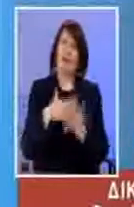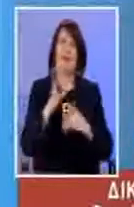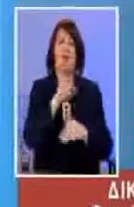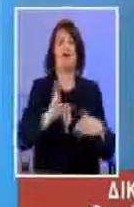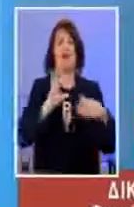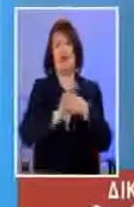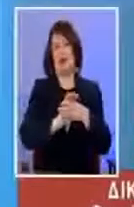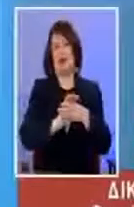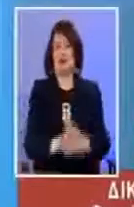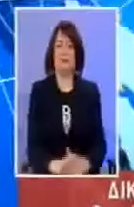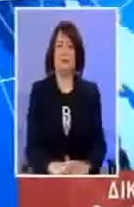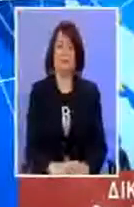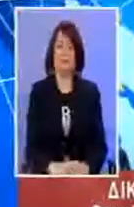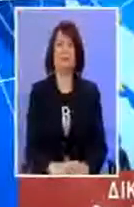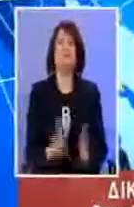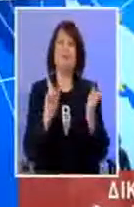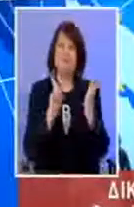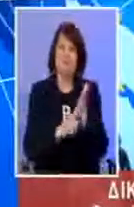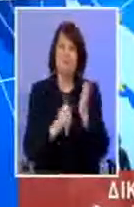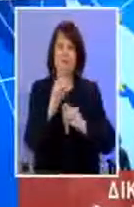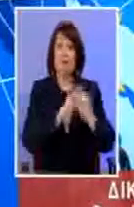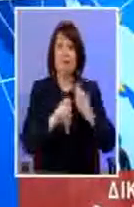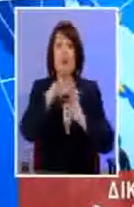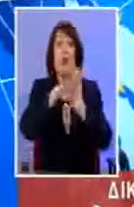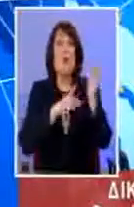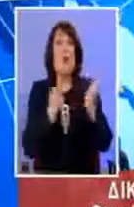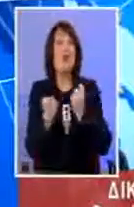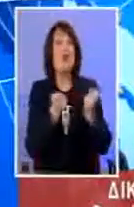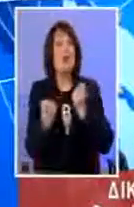Ευρωπαϊκή Ένωση. Ναι, πρέπει να γίνει οδηγία για να είναι